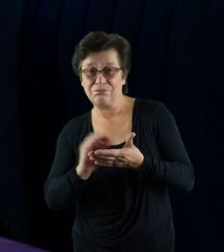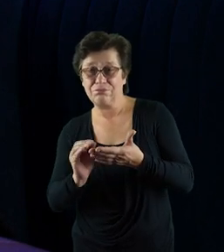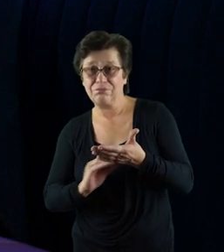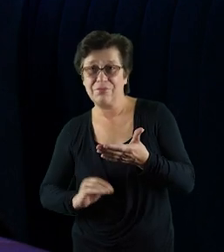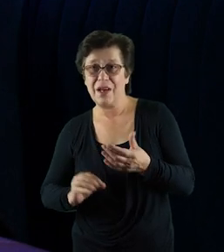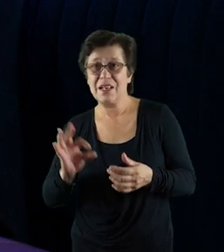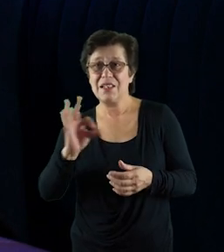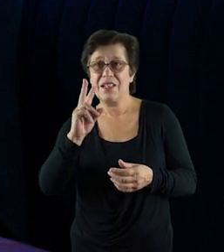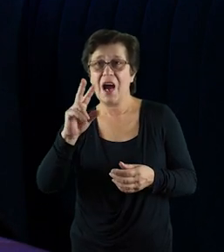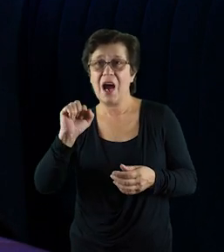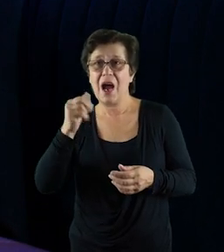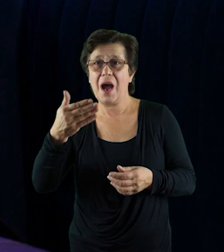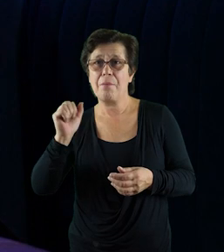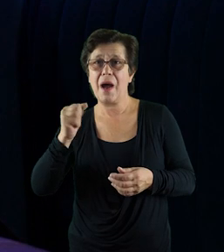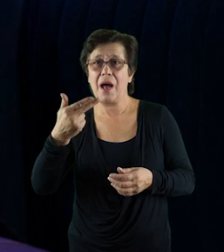też dlatego, że debiutował